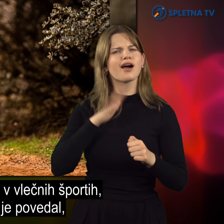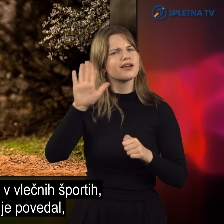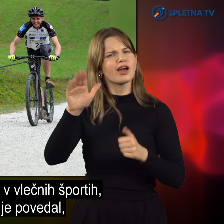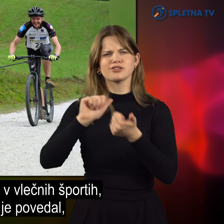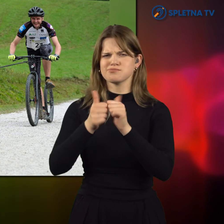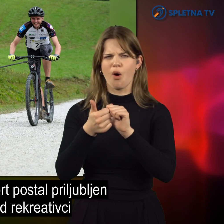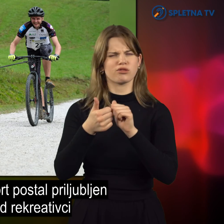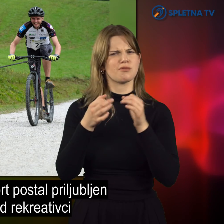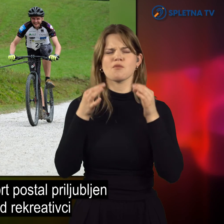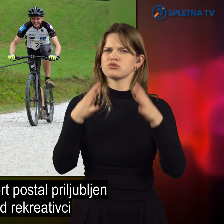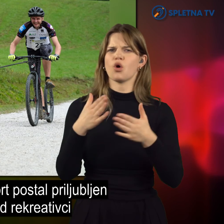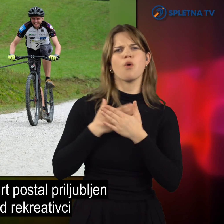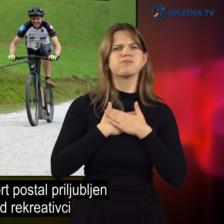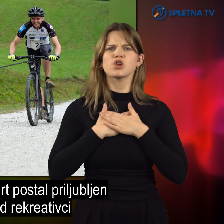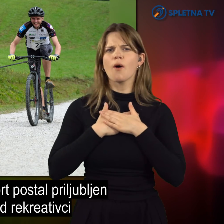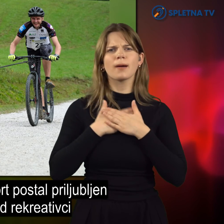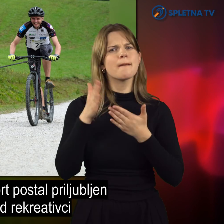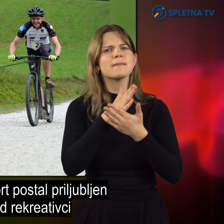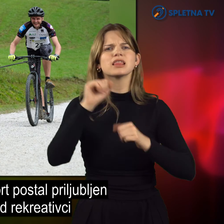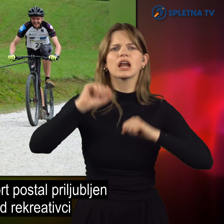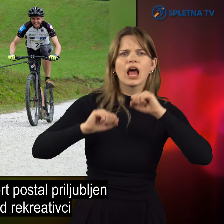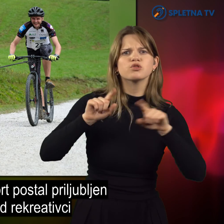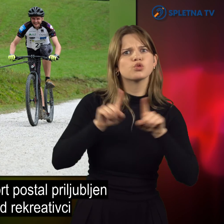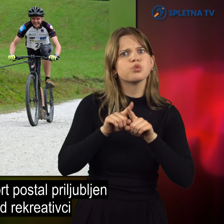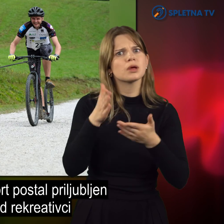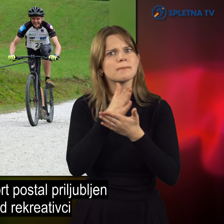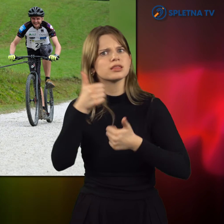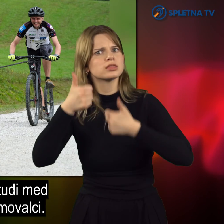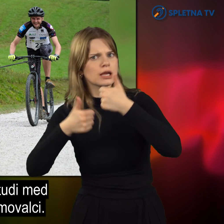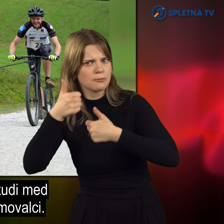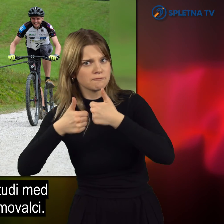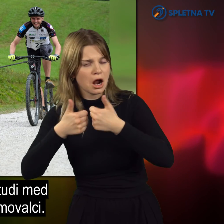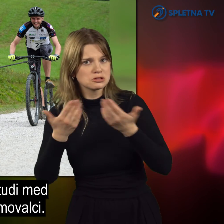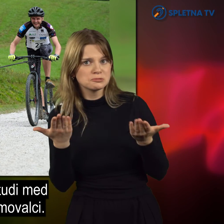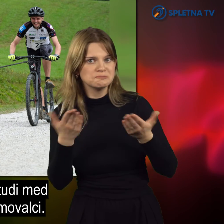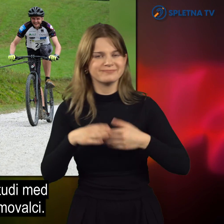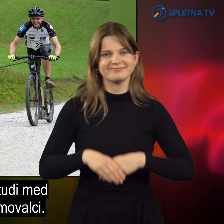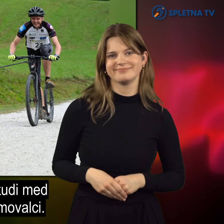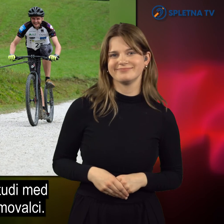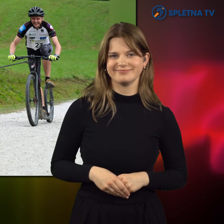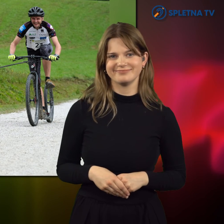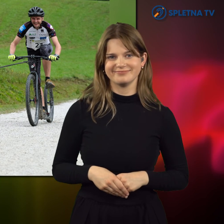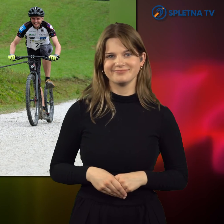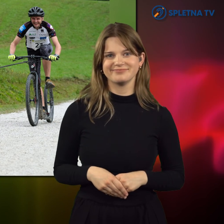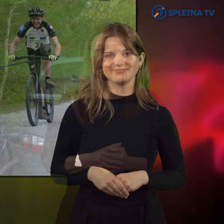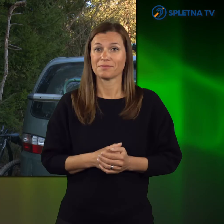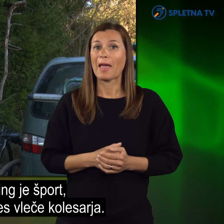ki nam je povedal, zakaj je ta šport postal priljubljen tako med rekreativci kot tudi med tekmovalci.